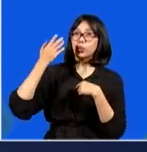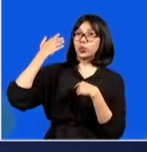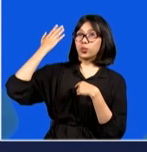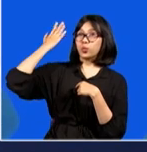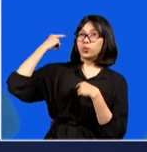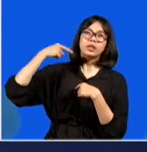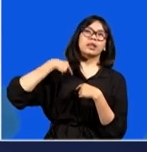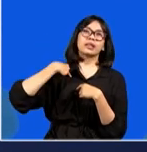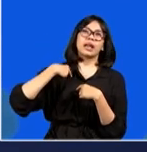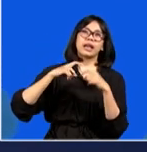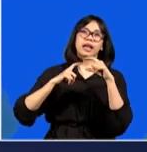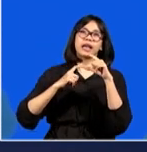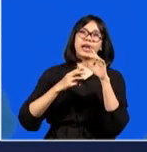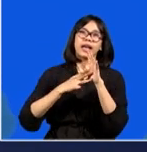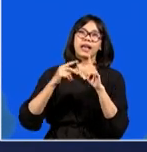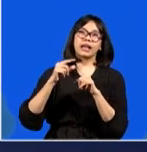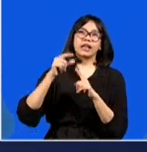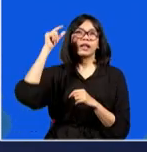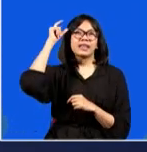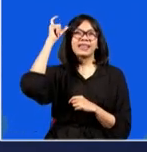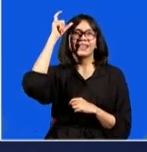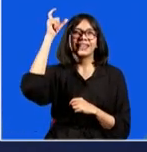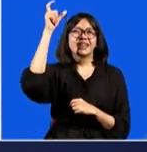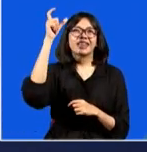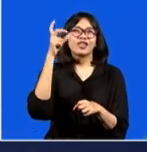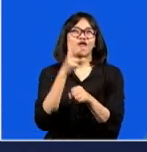sampai SMP itu cita-citanya mau jadi guru